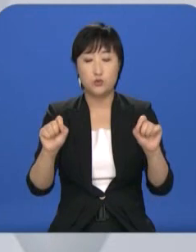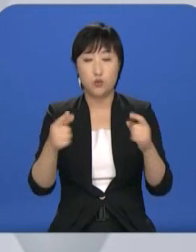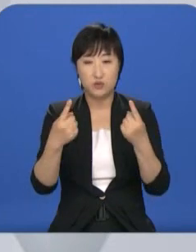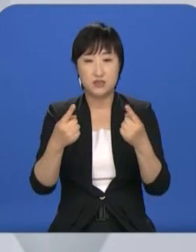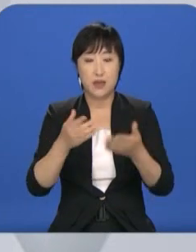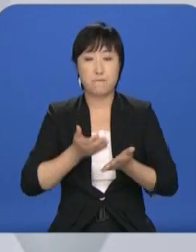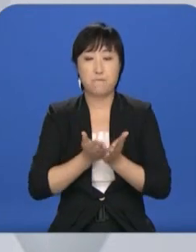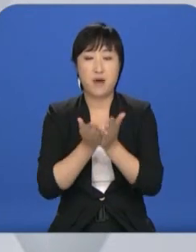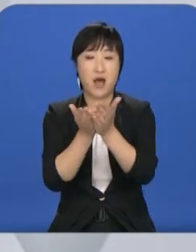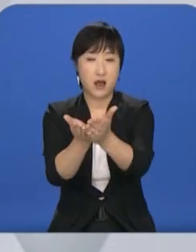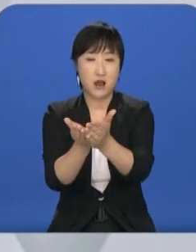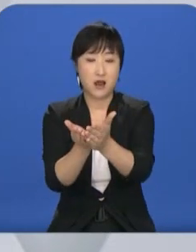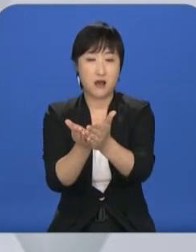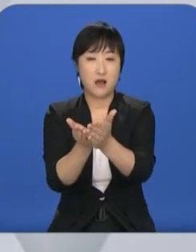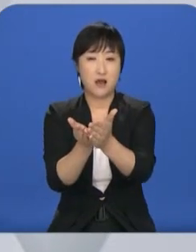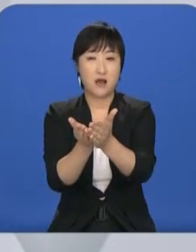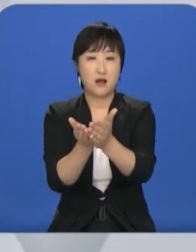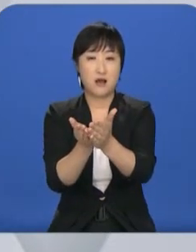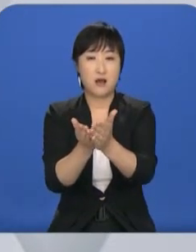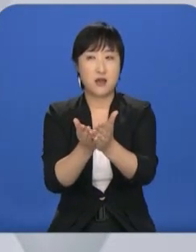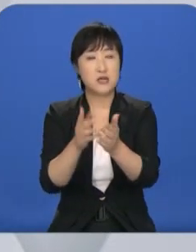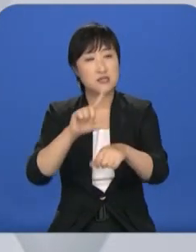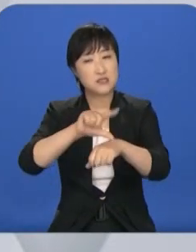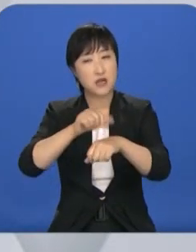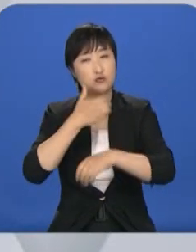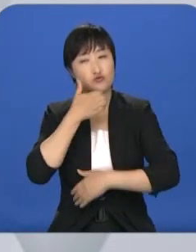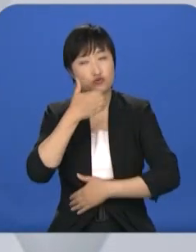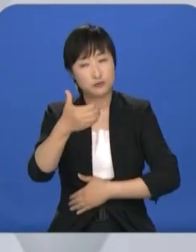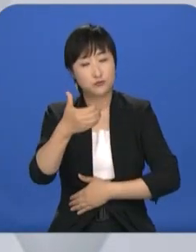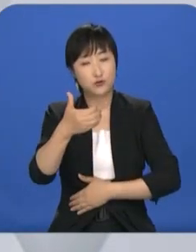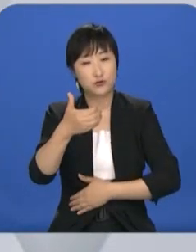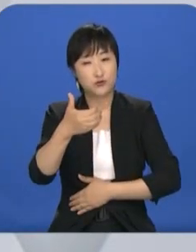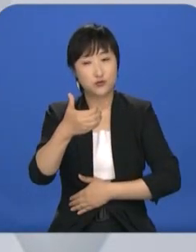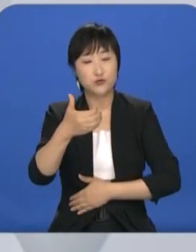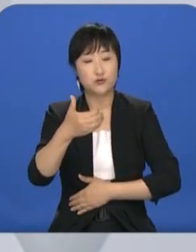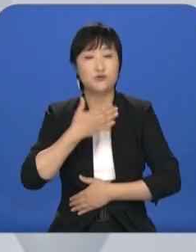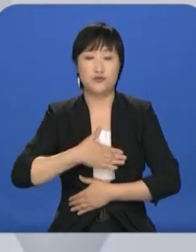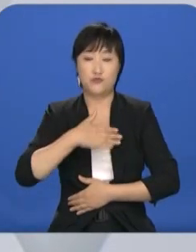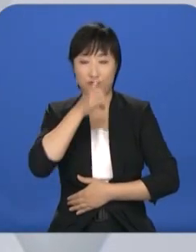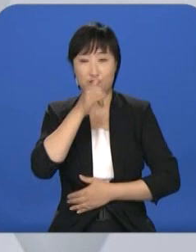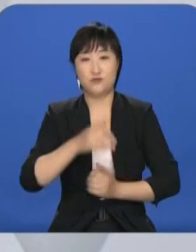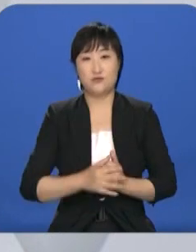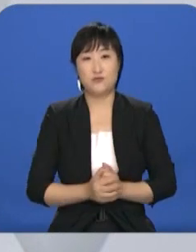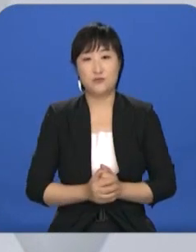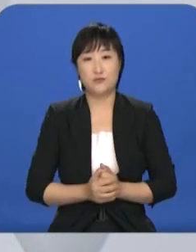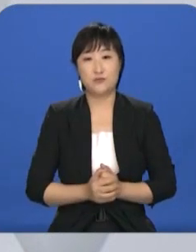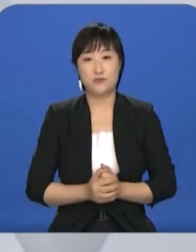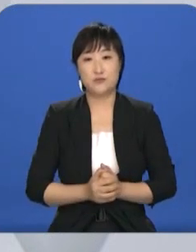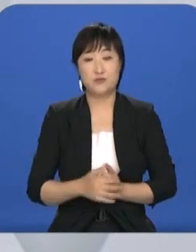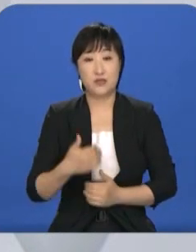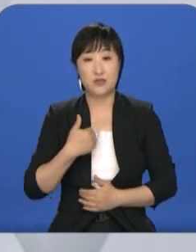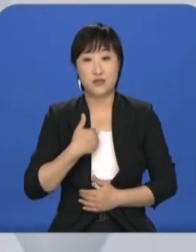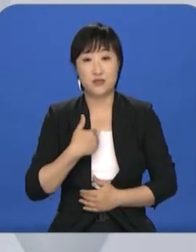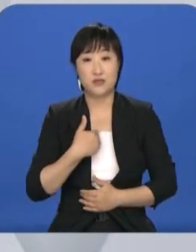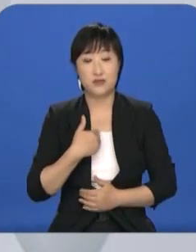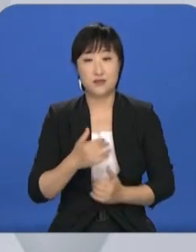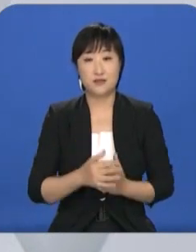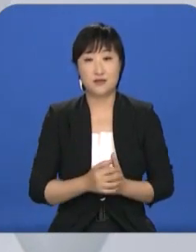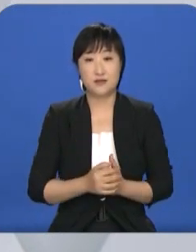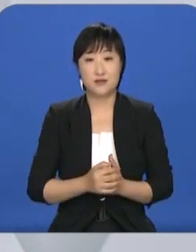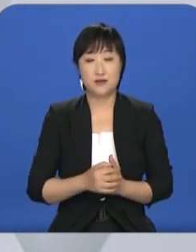있는 제주도까지 입항은 약 90분이 소요된다고 알고 있습니다. 저는